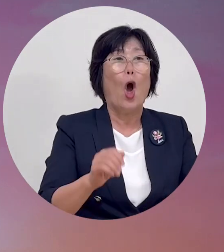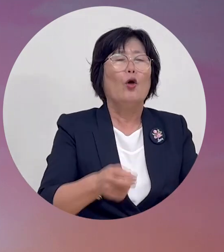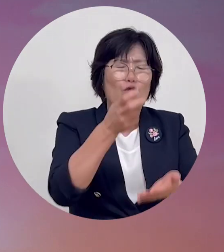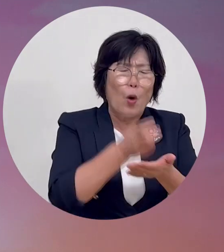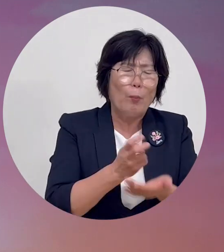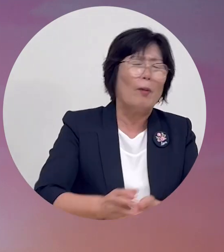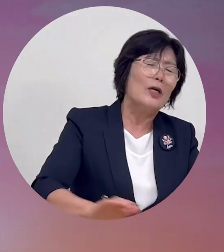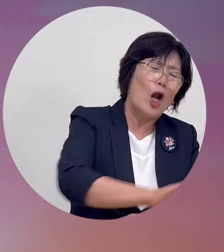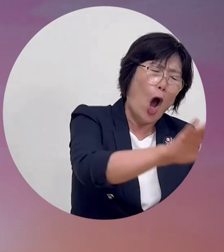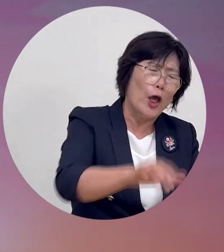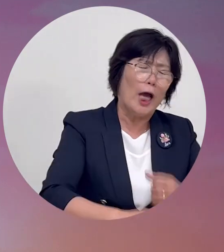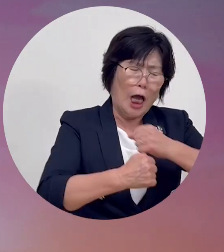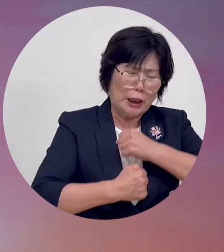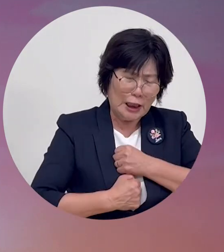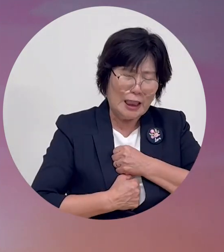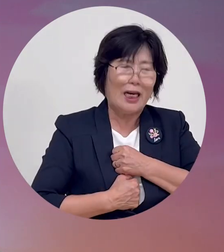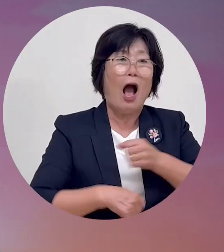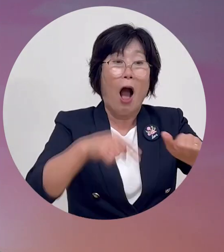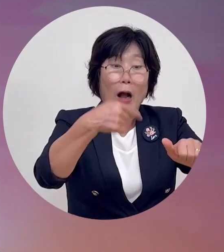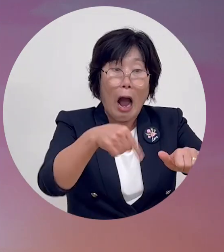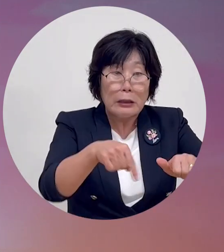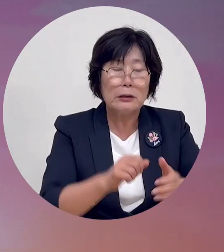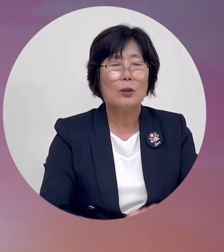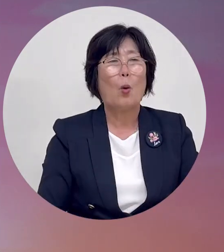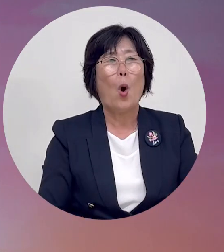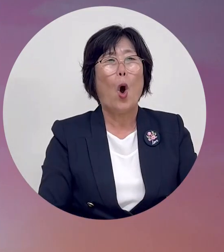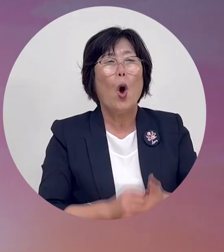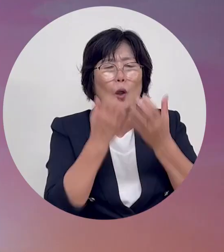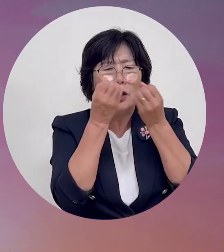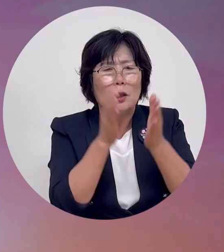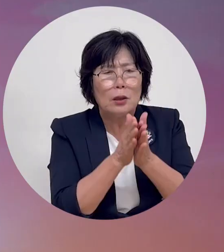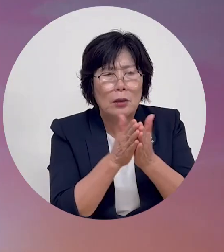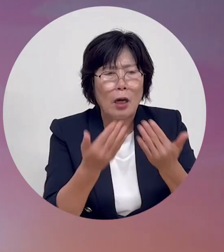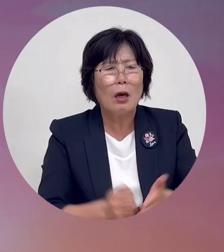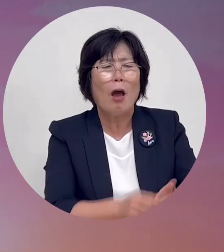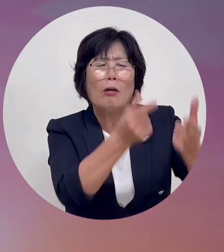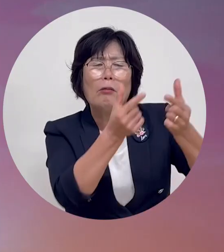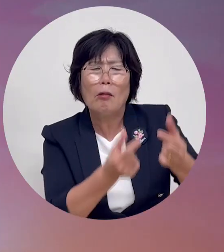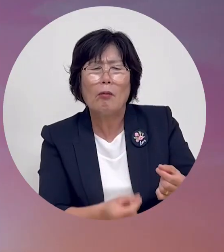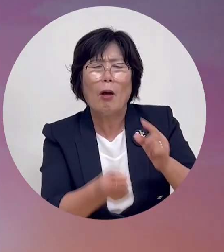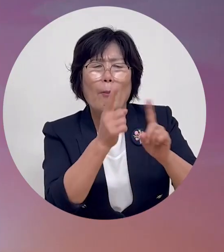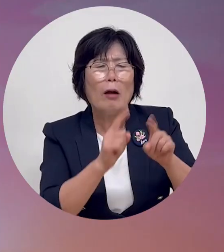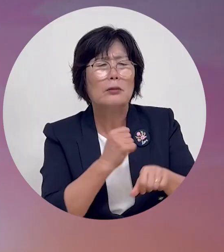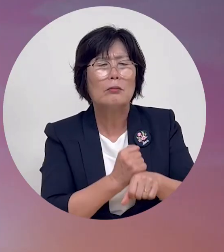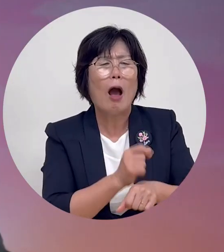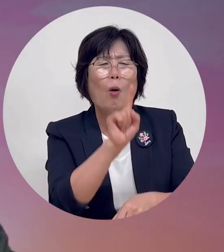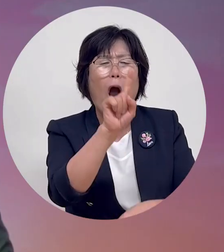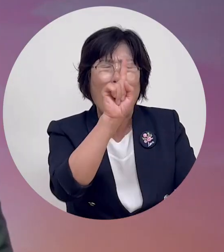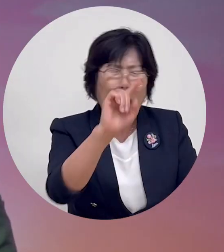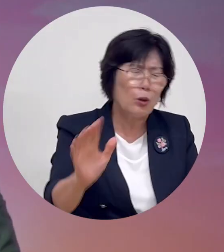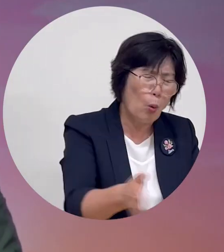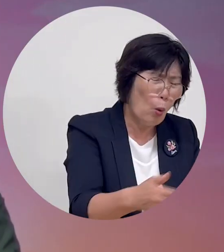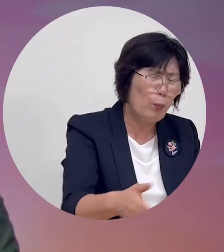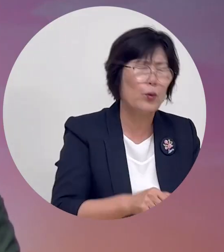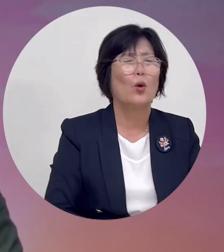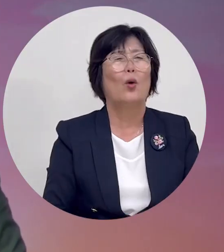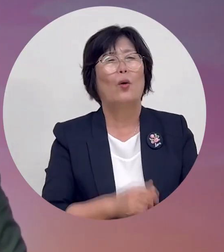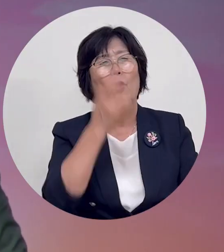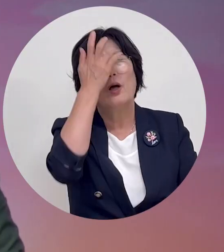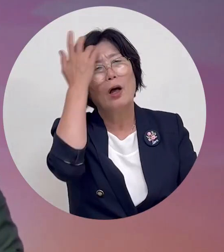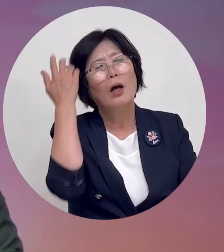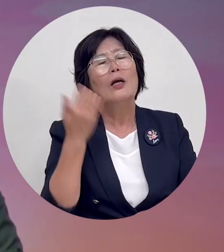지키라고 가르쳐주고 신약에까지 와서 그렇게 말씀하신 것은 없어요. 여러분, 지금도 어떤